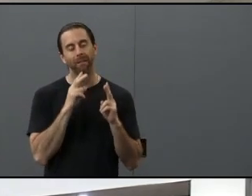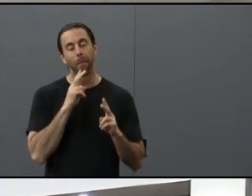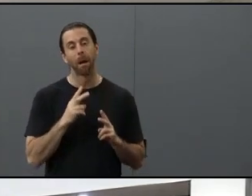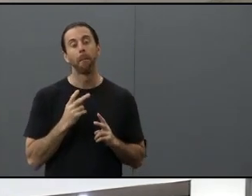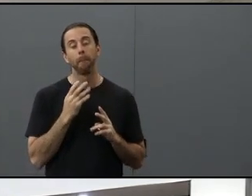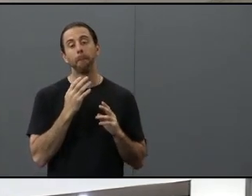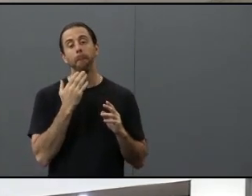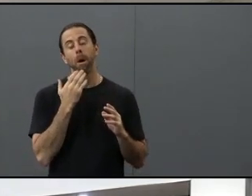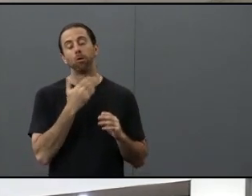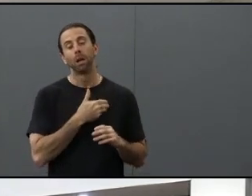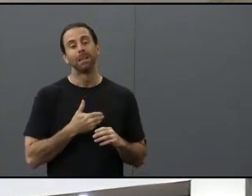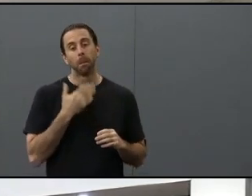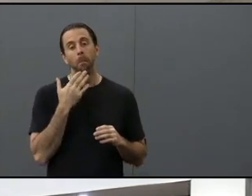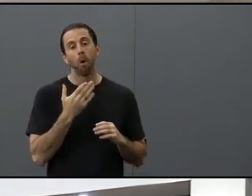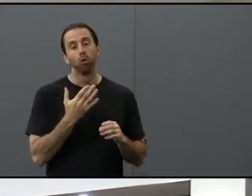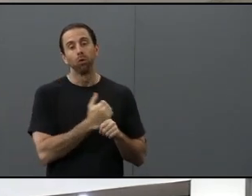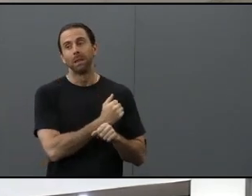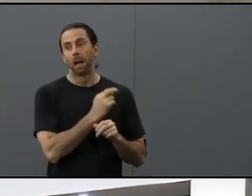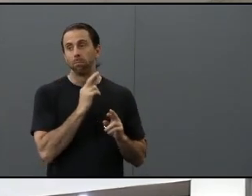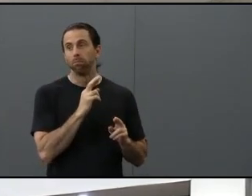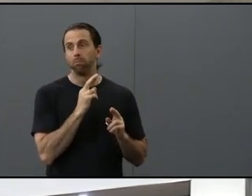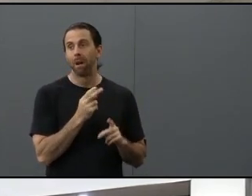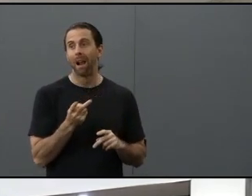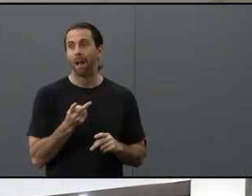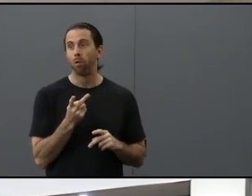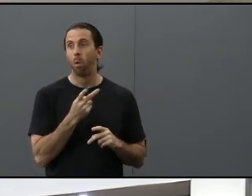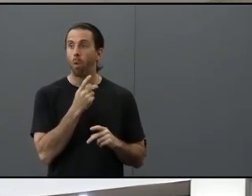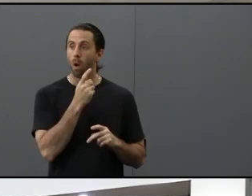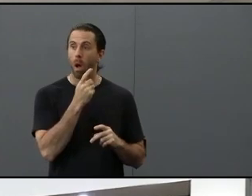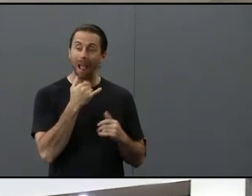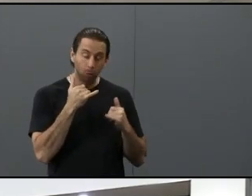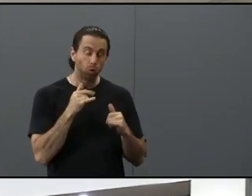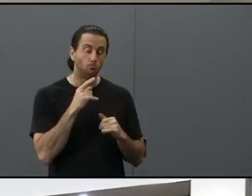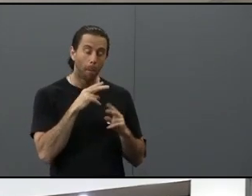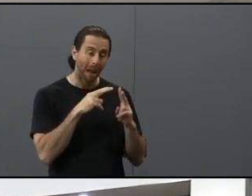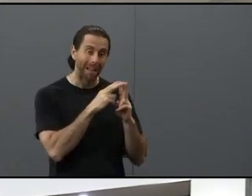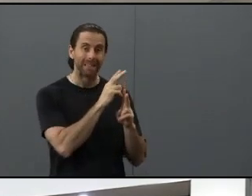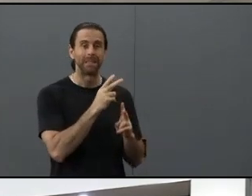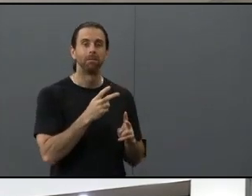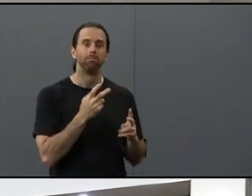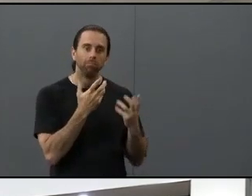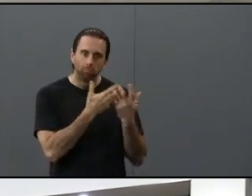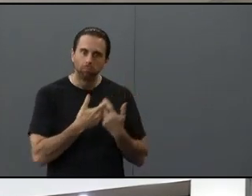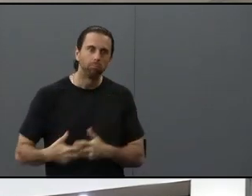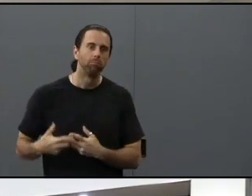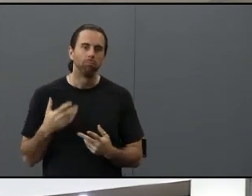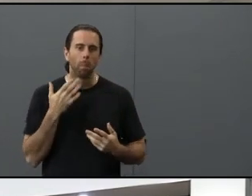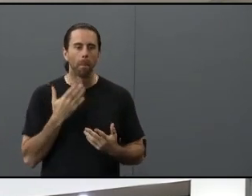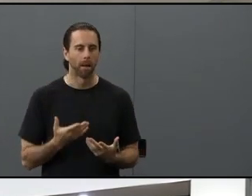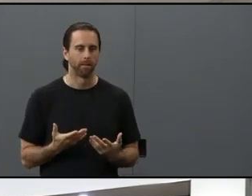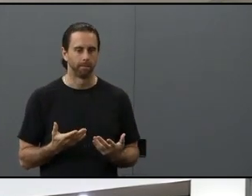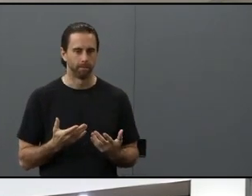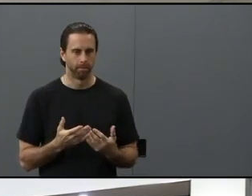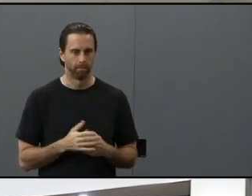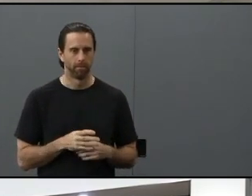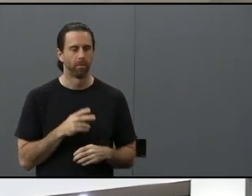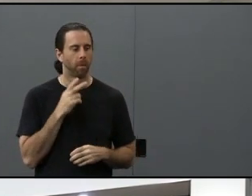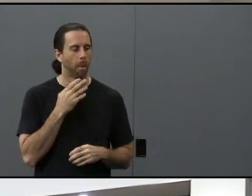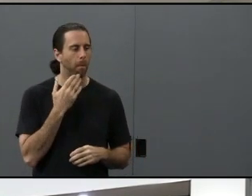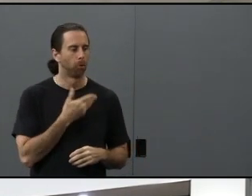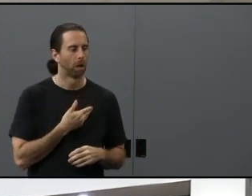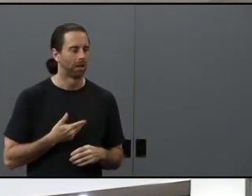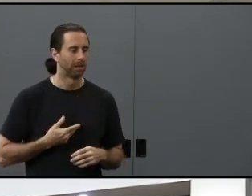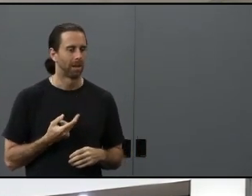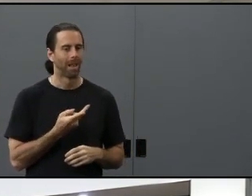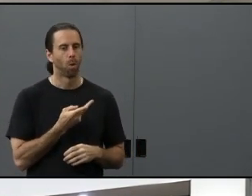bonne chance bon succès en espérant que les jeux de paris tourn bien et tout fonctionne à la merveille alors bonne chance à nos